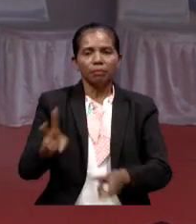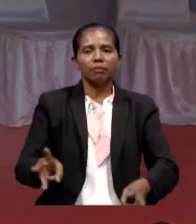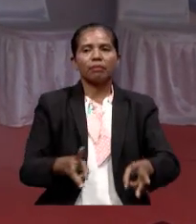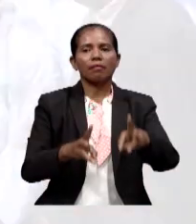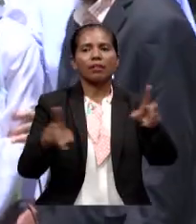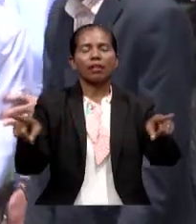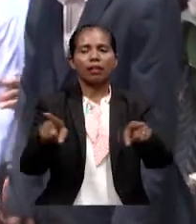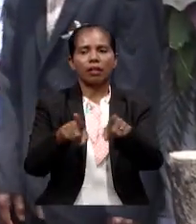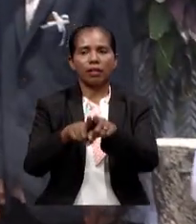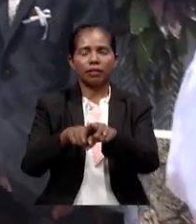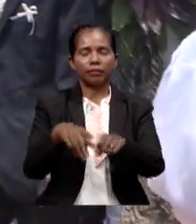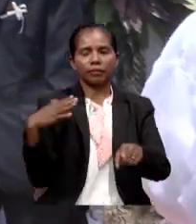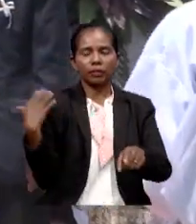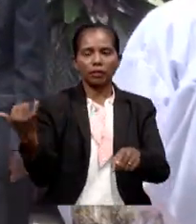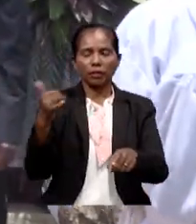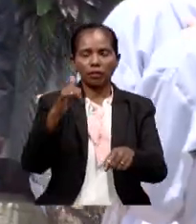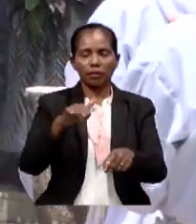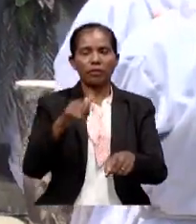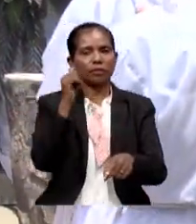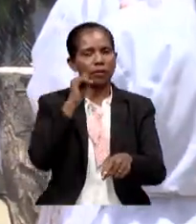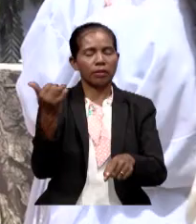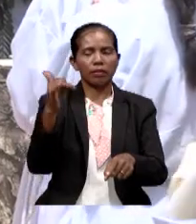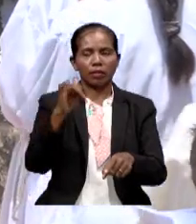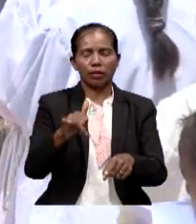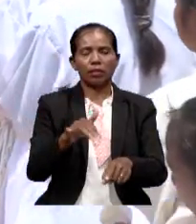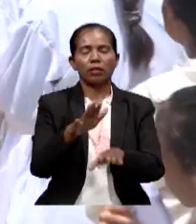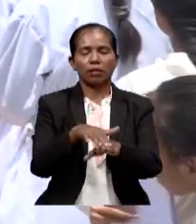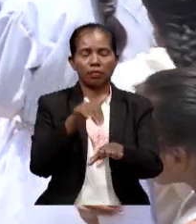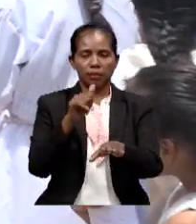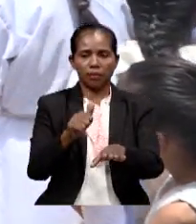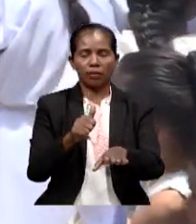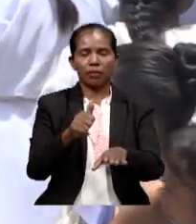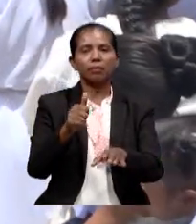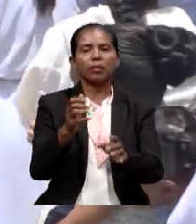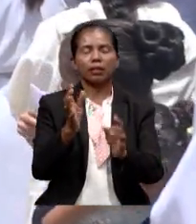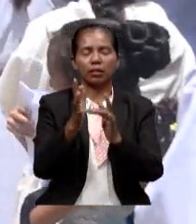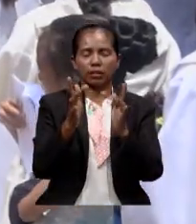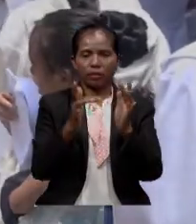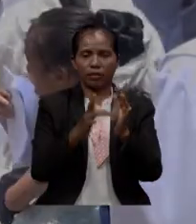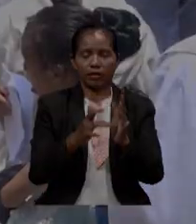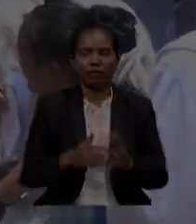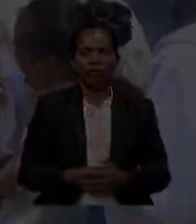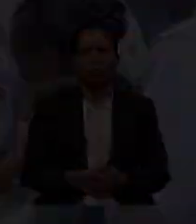sai instrumento ba foinsa efeto sira hodi hatamba na inebolu. Dulce da Costa, Bendito Abadi, Ziemen.